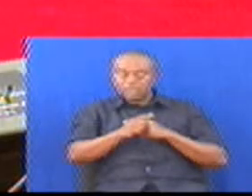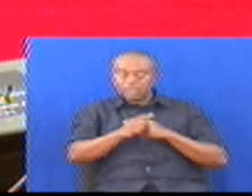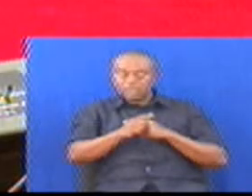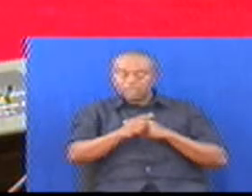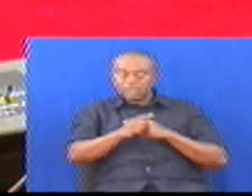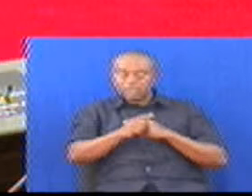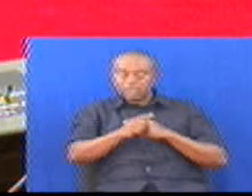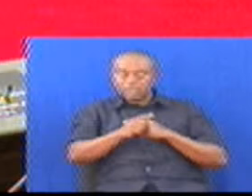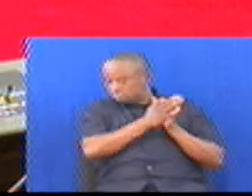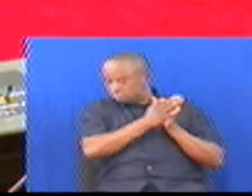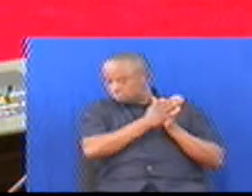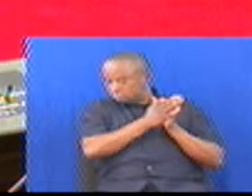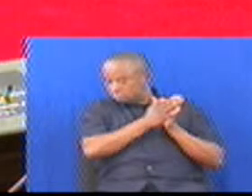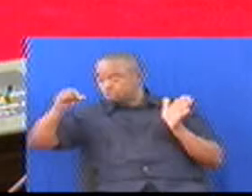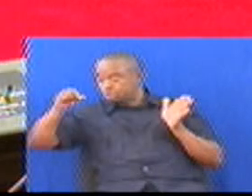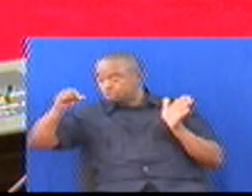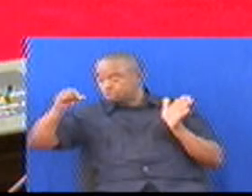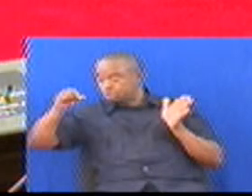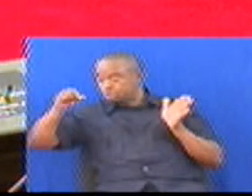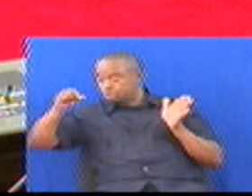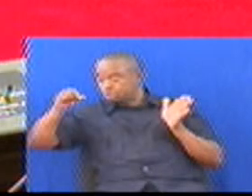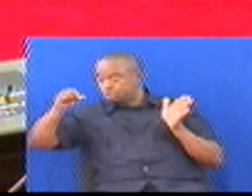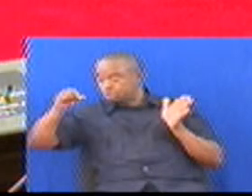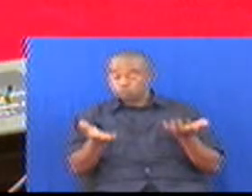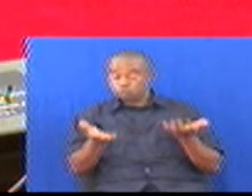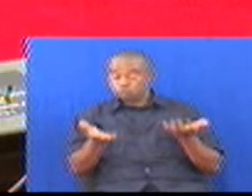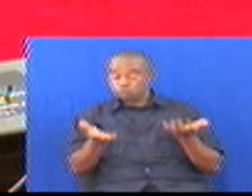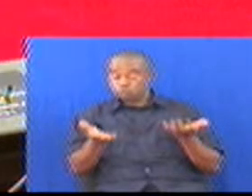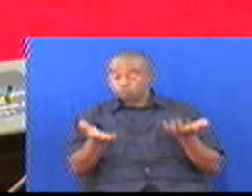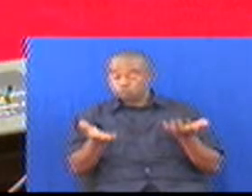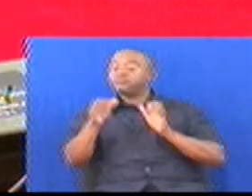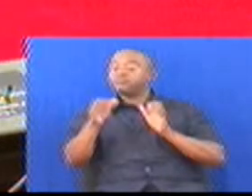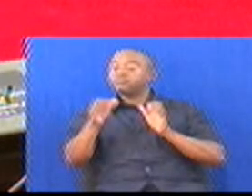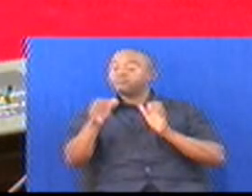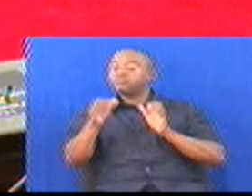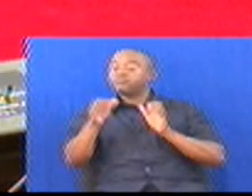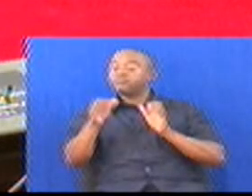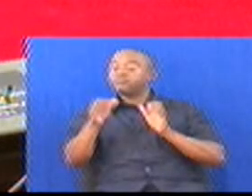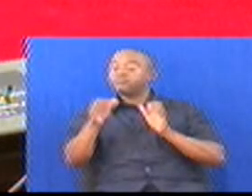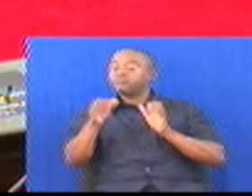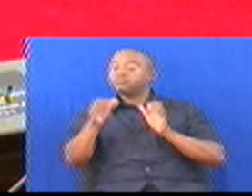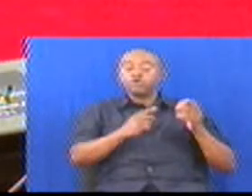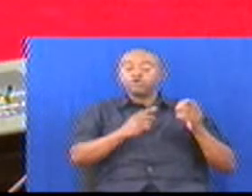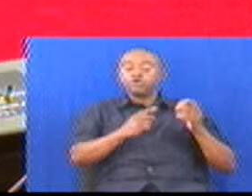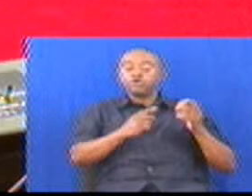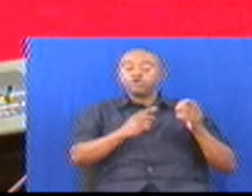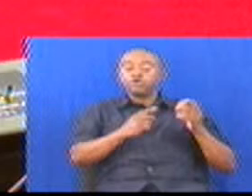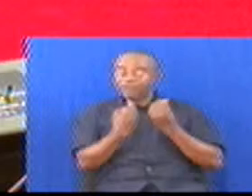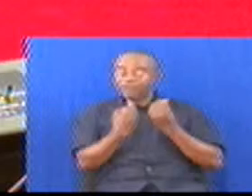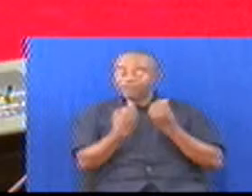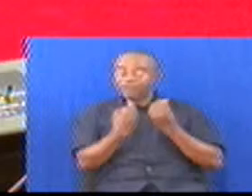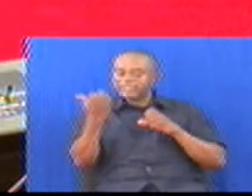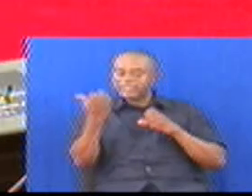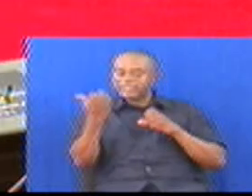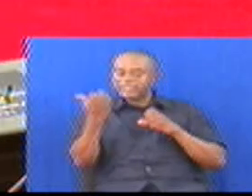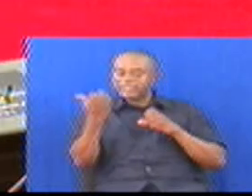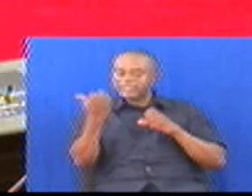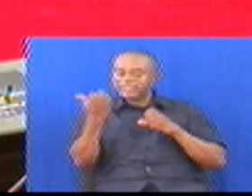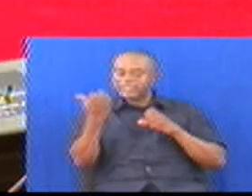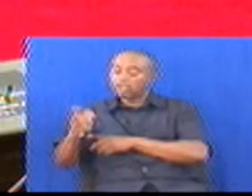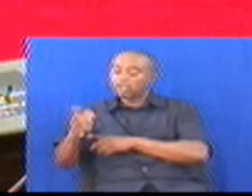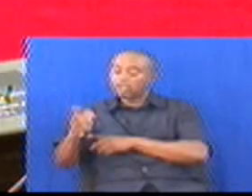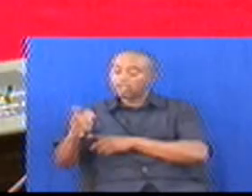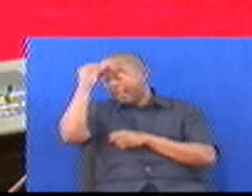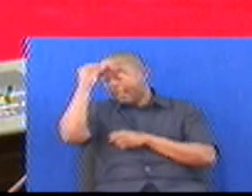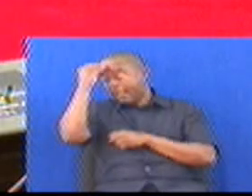2015 hadi 2020, hivyo kuwezesha wanafunzi wengi zaidi kutoka familia zenye kipato cha chini kupata elimu